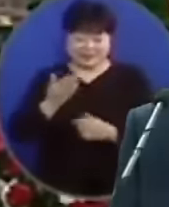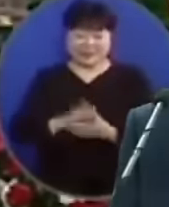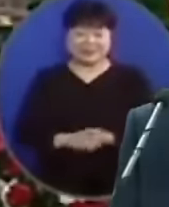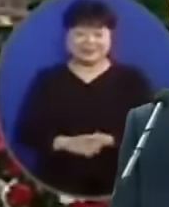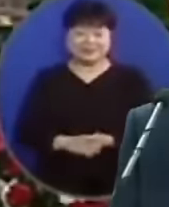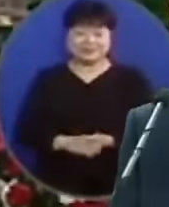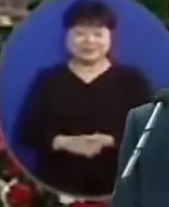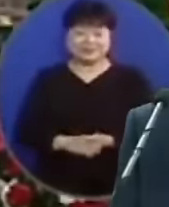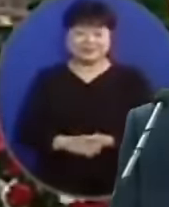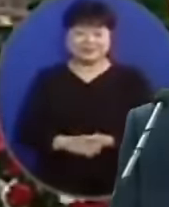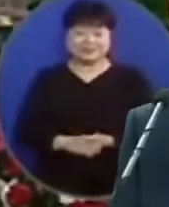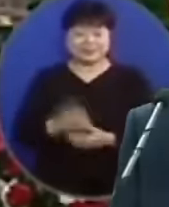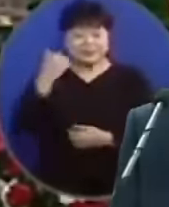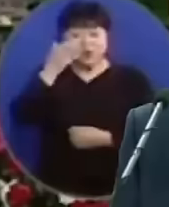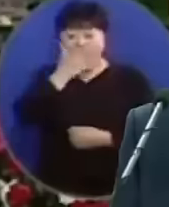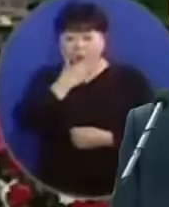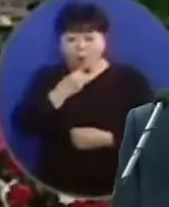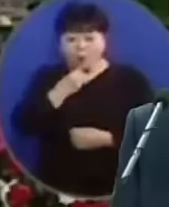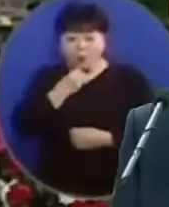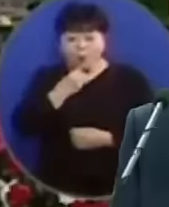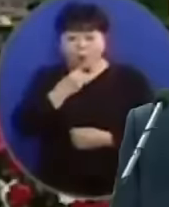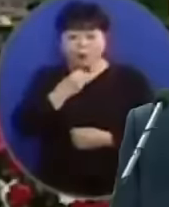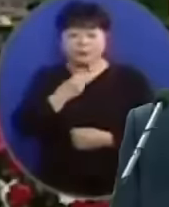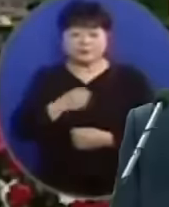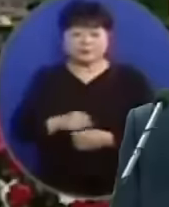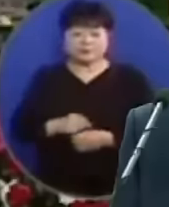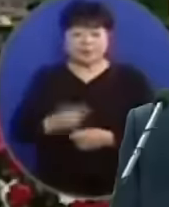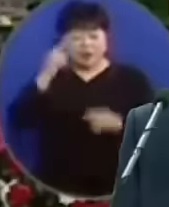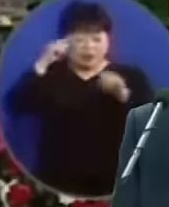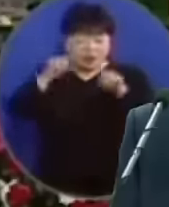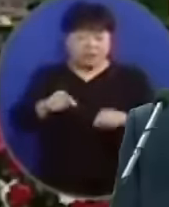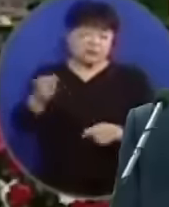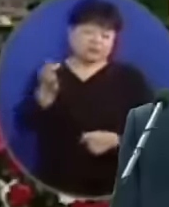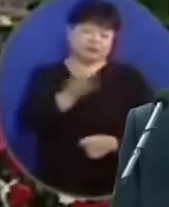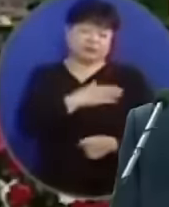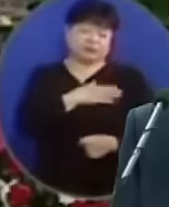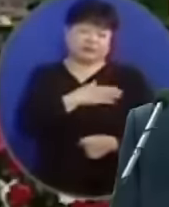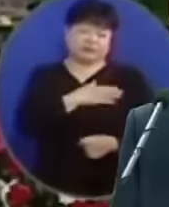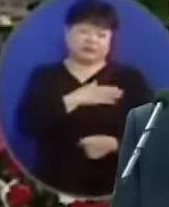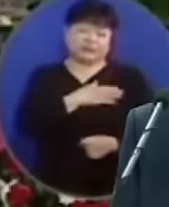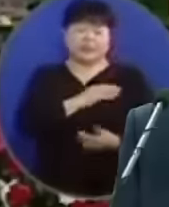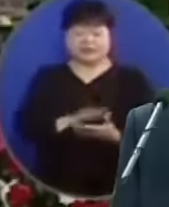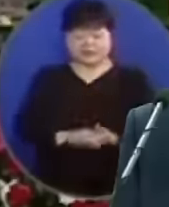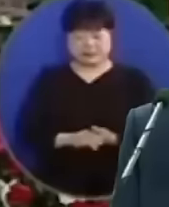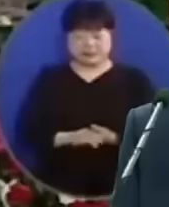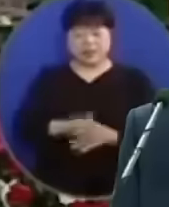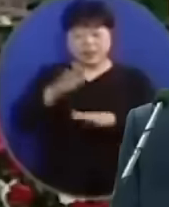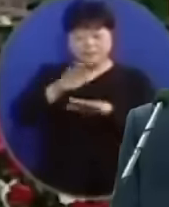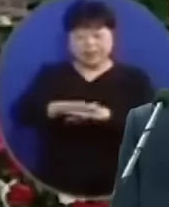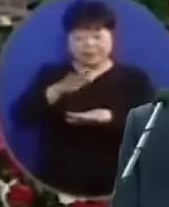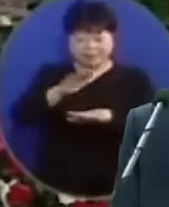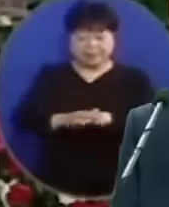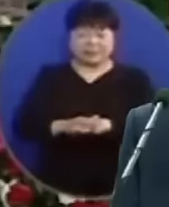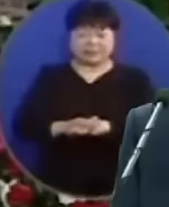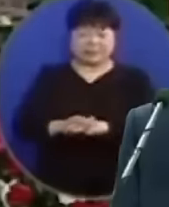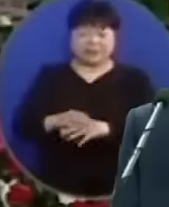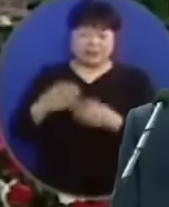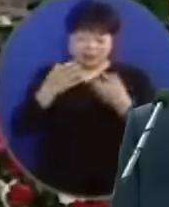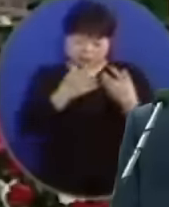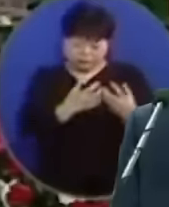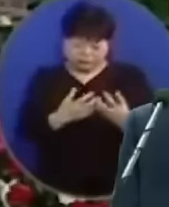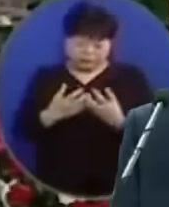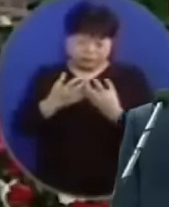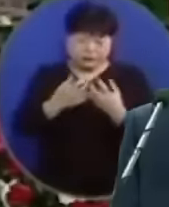것입니다. 성경 누가복음 12장 16절로 19절에는 어리석은 부자 이야기했습니다. 한 부자가 그 밭에 소출이 풍성함에